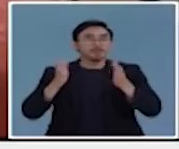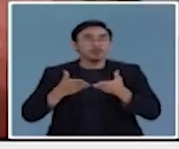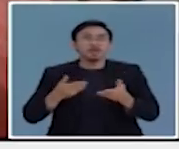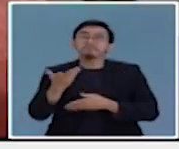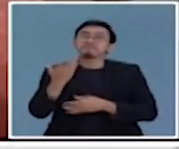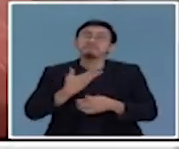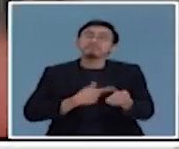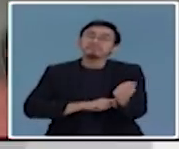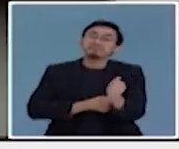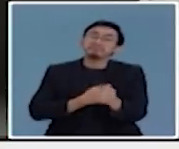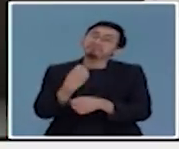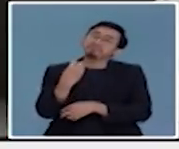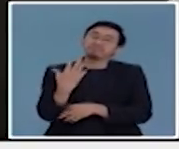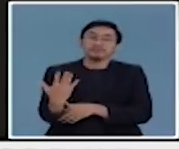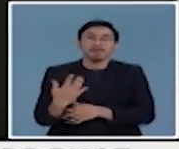Mas?